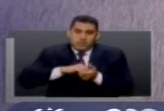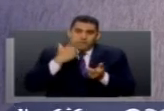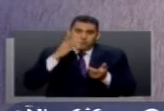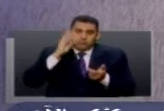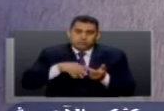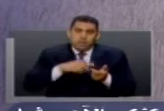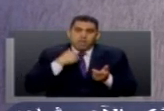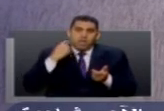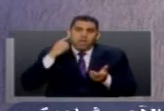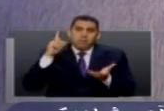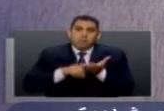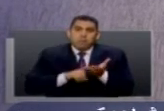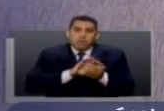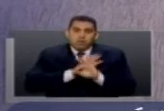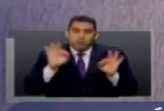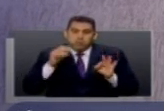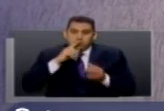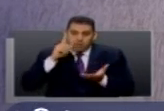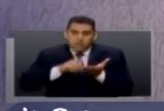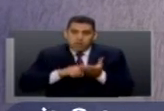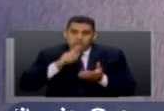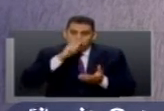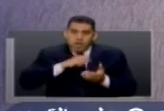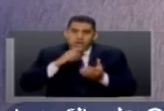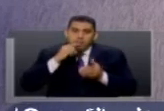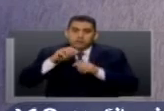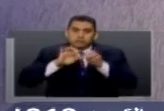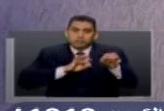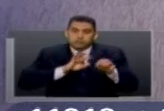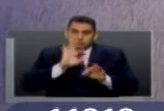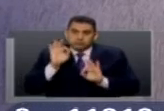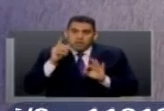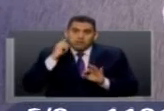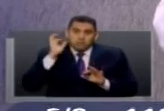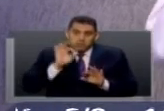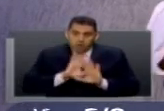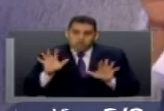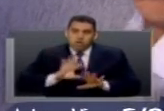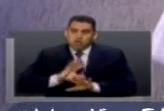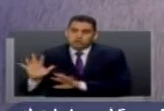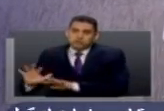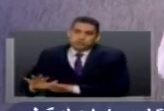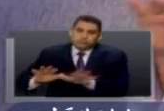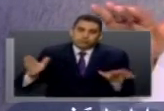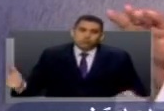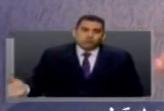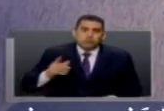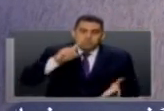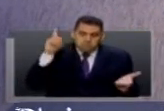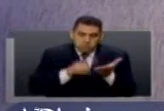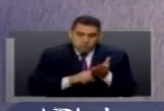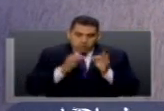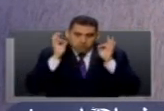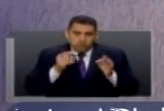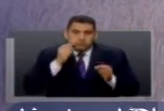العهد فلما انتصر رسول الله صلى الله عليه واله وسلم تحرك الجيش اليهم وهذا الوضع الطبيعي الكلي الذي